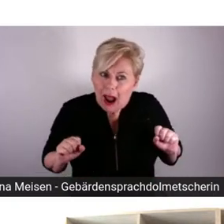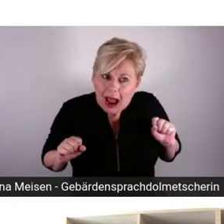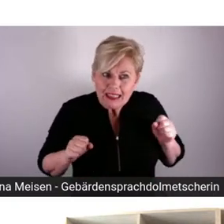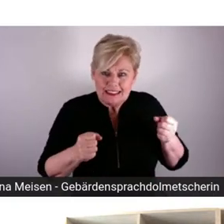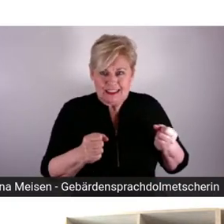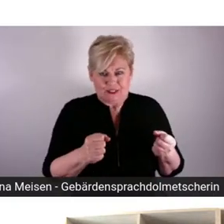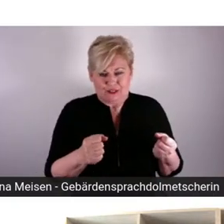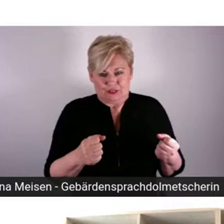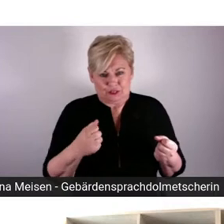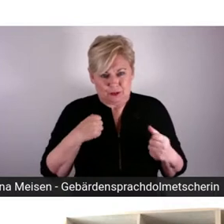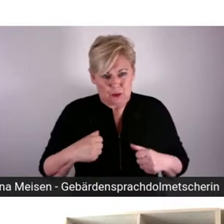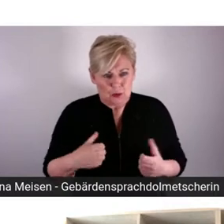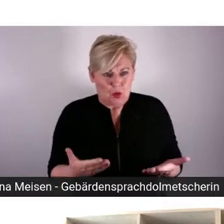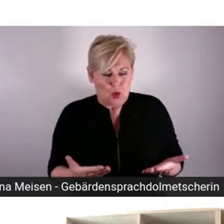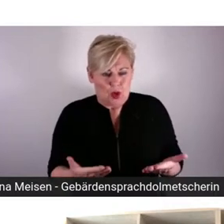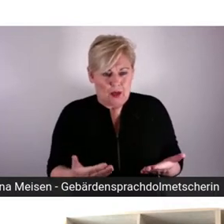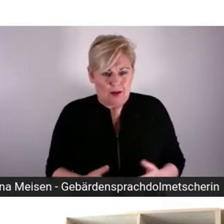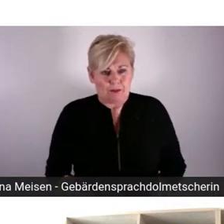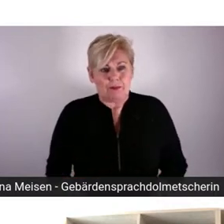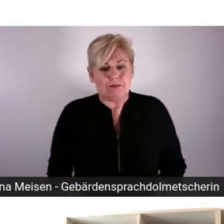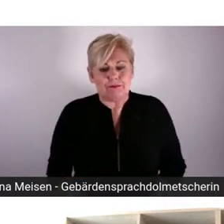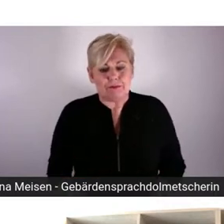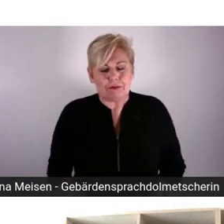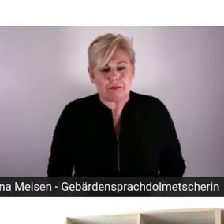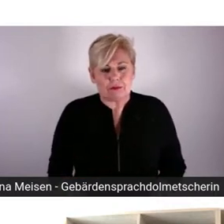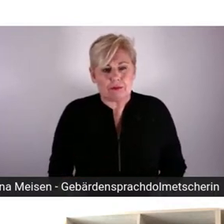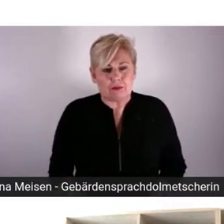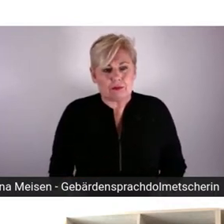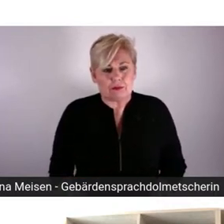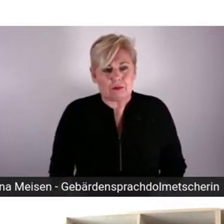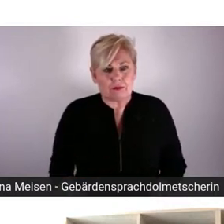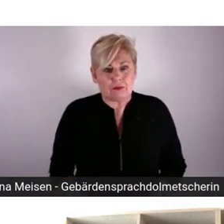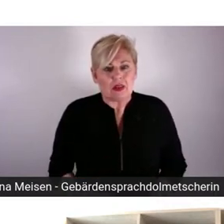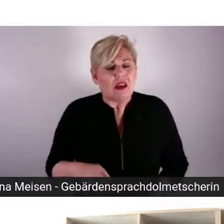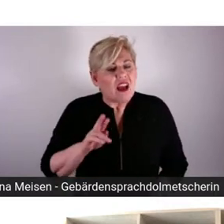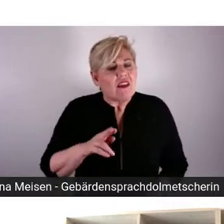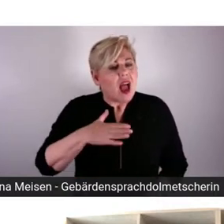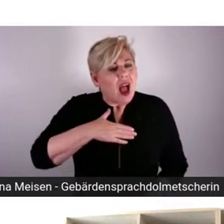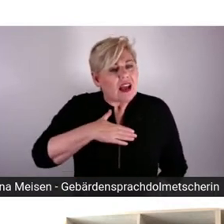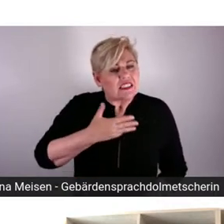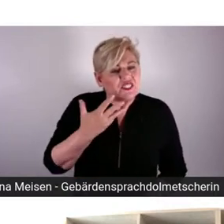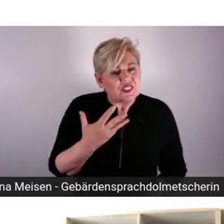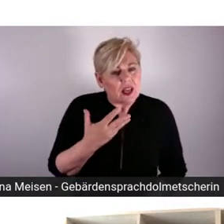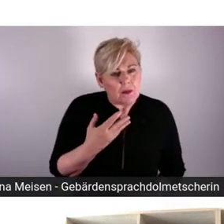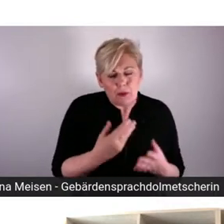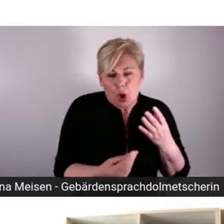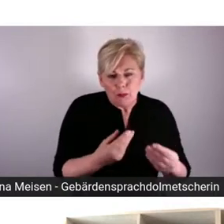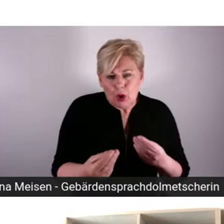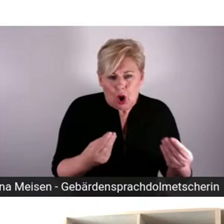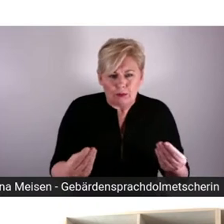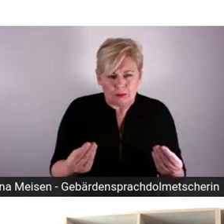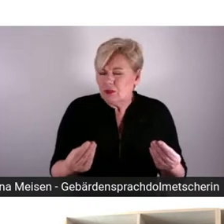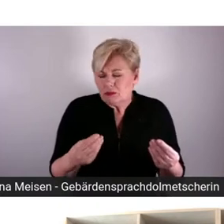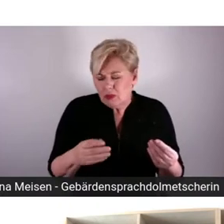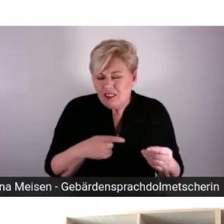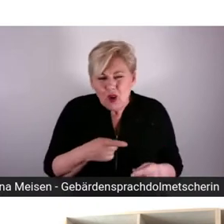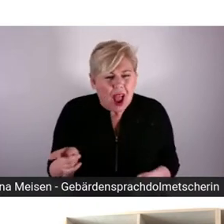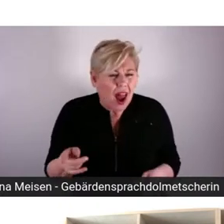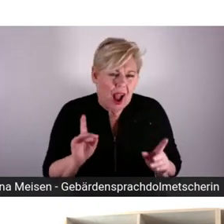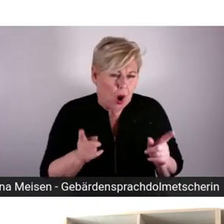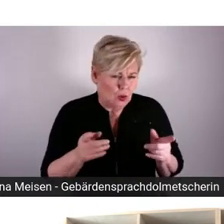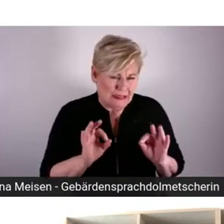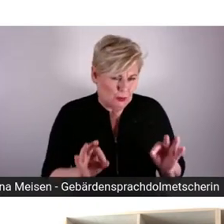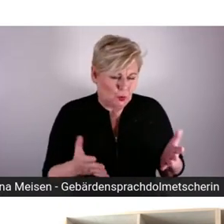Kinder zu gehen, die im Hartz-IV-Bezug sind oder auch überhaupt. Das ist ja für jedes Kind gut. Und deshalb müssen eigentlich diejenigen,